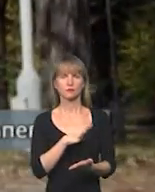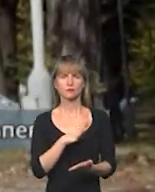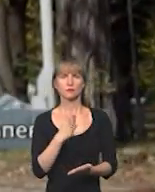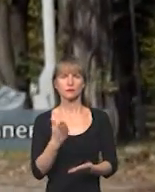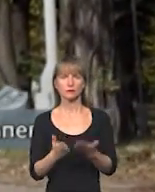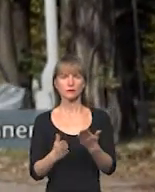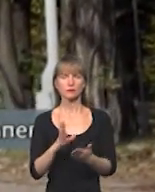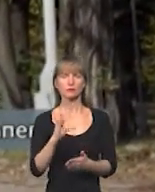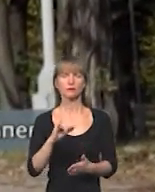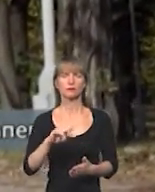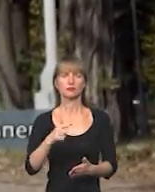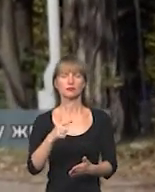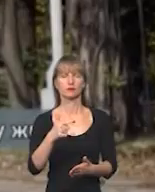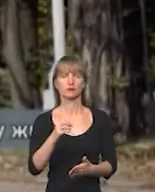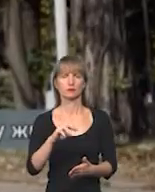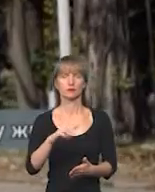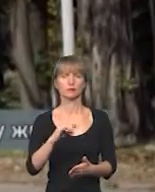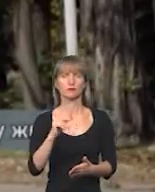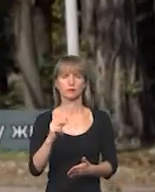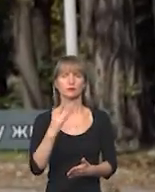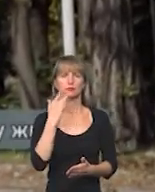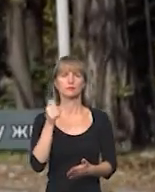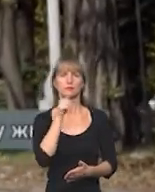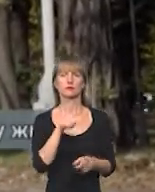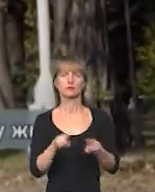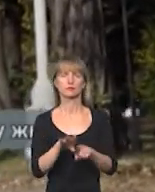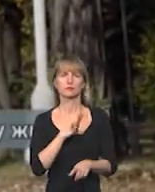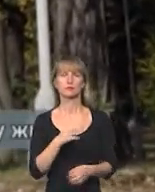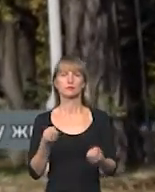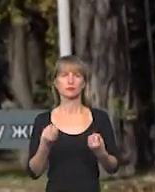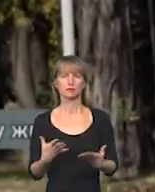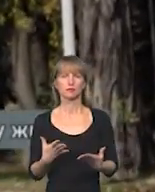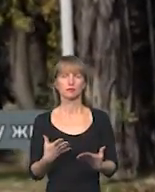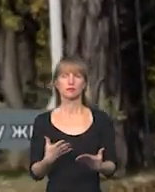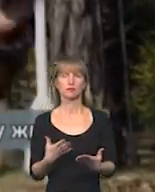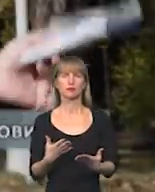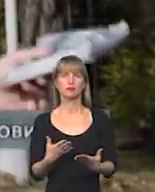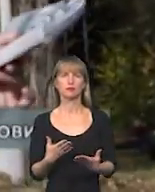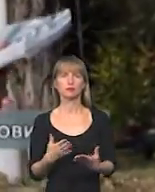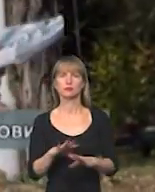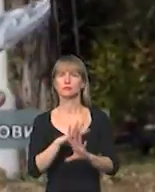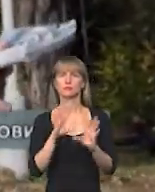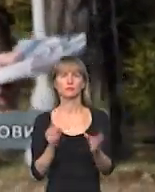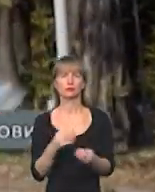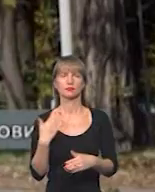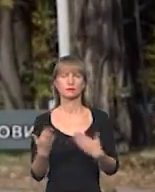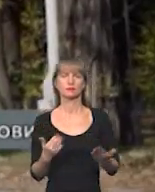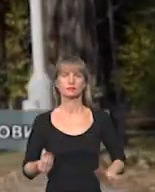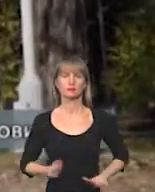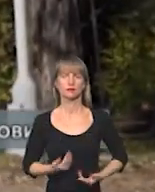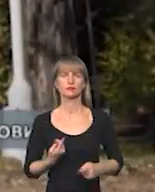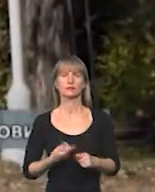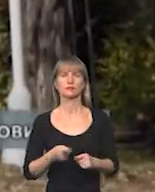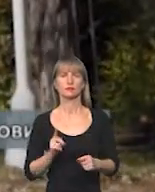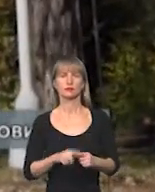Вильгельмович. Ну, в советские годы, наверное, и в Российской империи так было проще вот Александру Винтеру во всех отношениях, наверное, жить. Поэтому